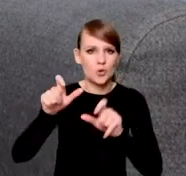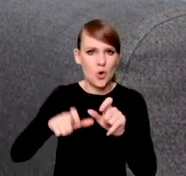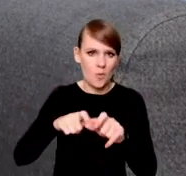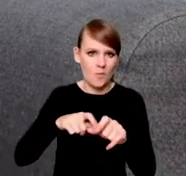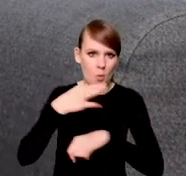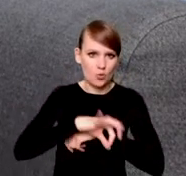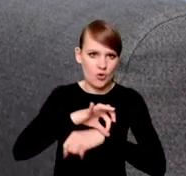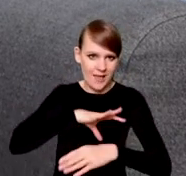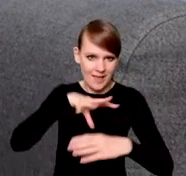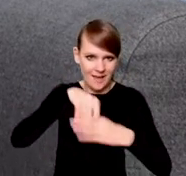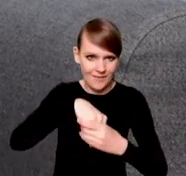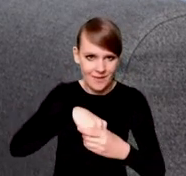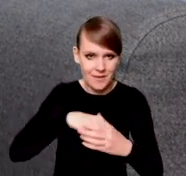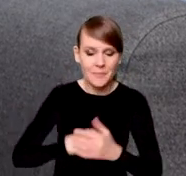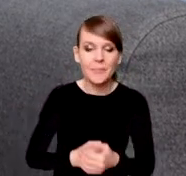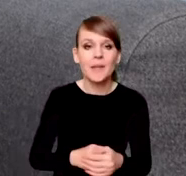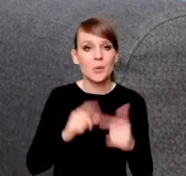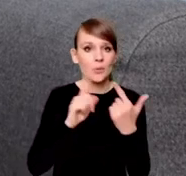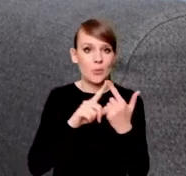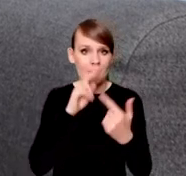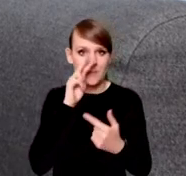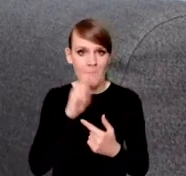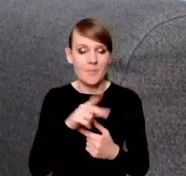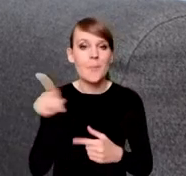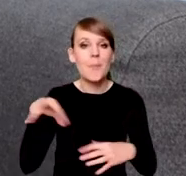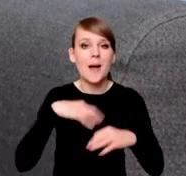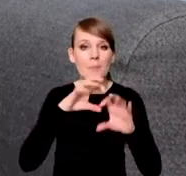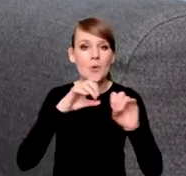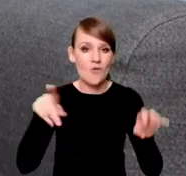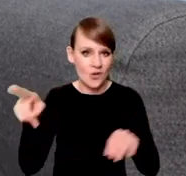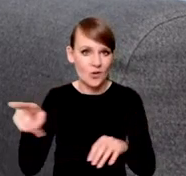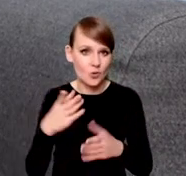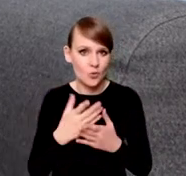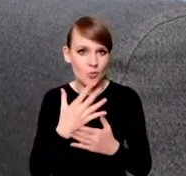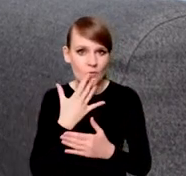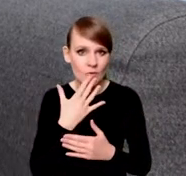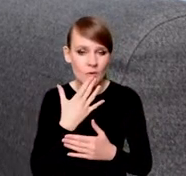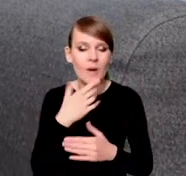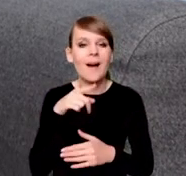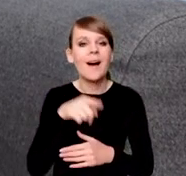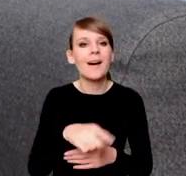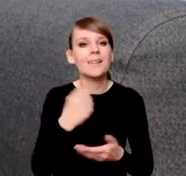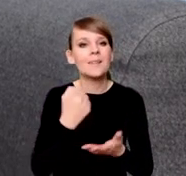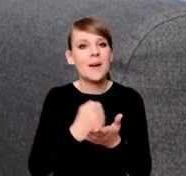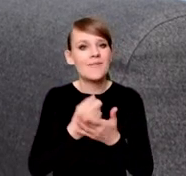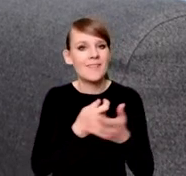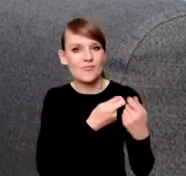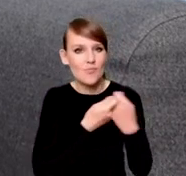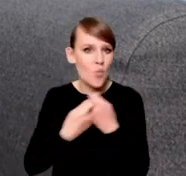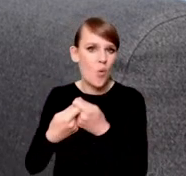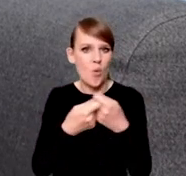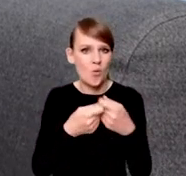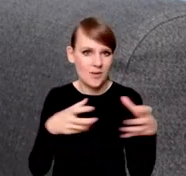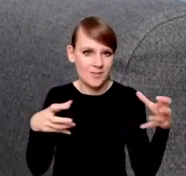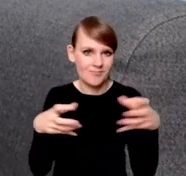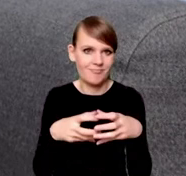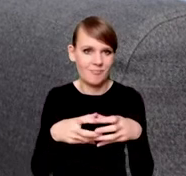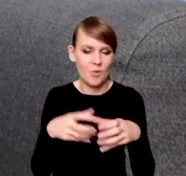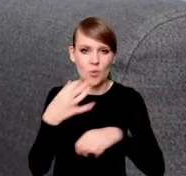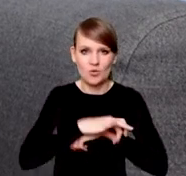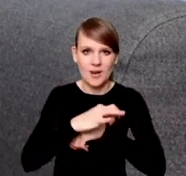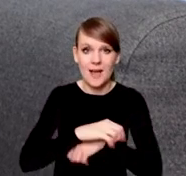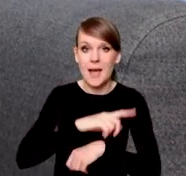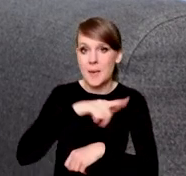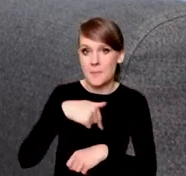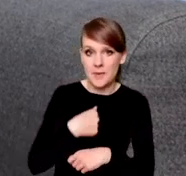której mówiła pani profesor, to jest też ta perspektywa wspólnotowa uczelni. My nie jesteśmy tylko